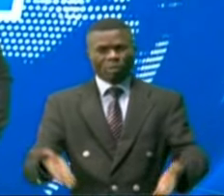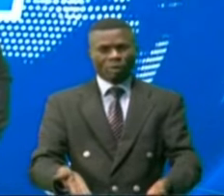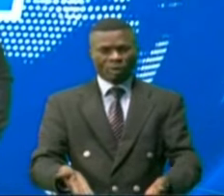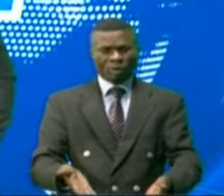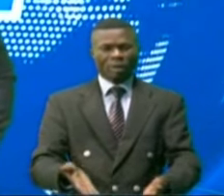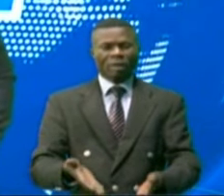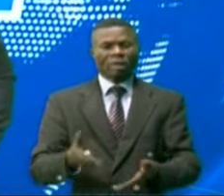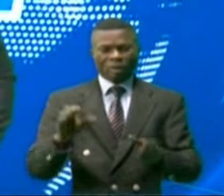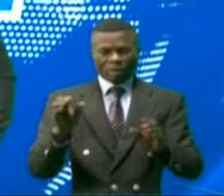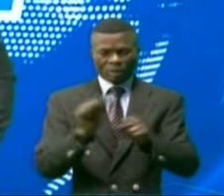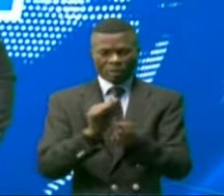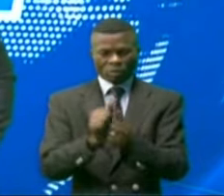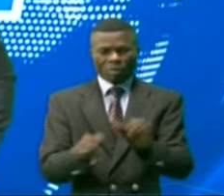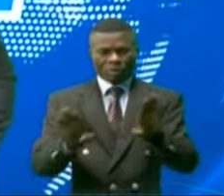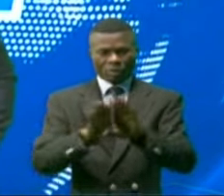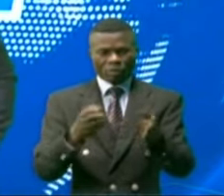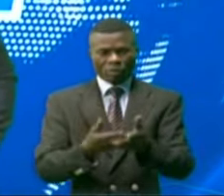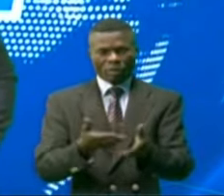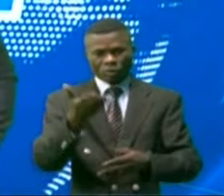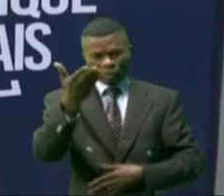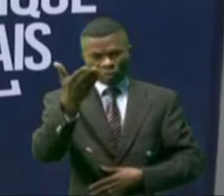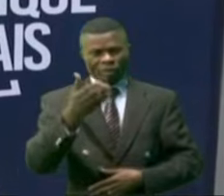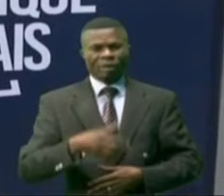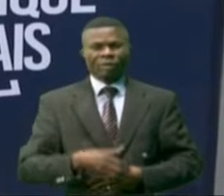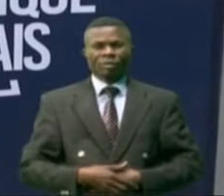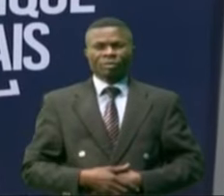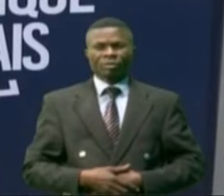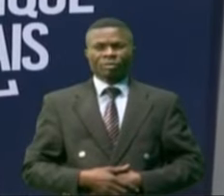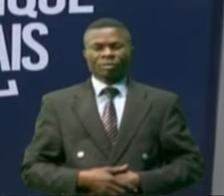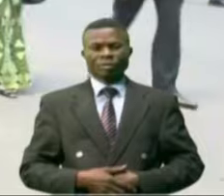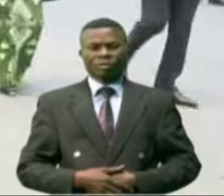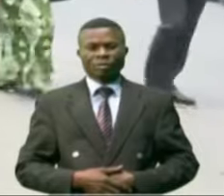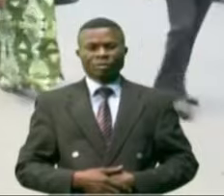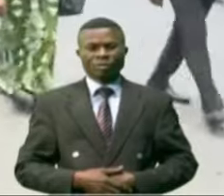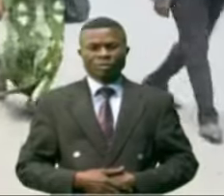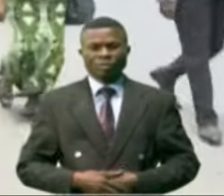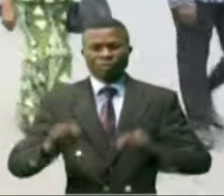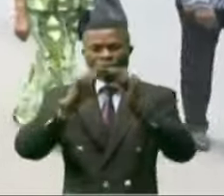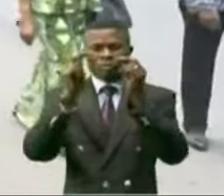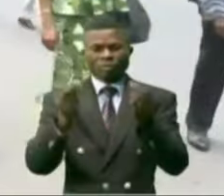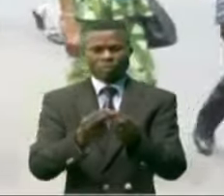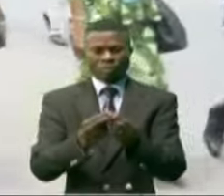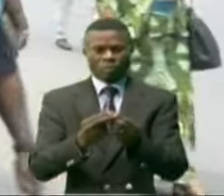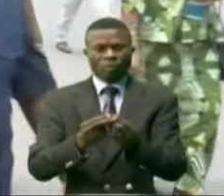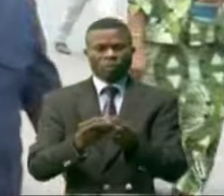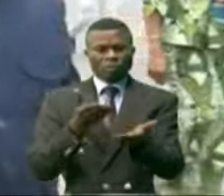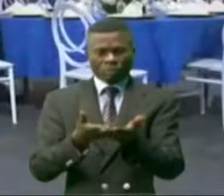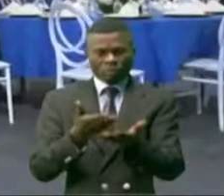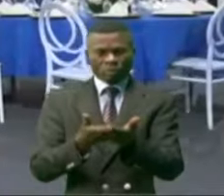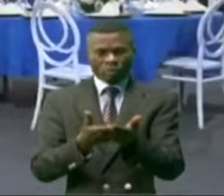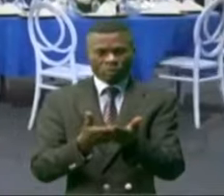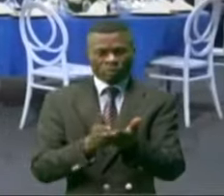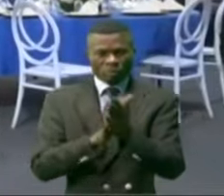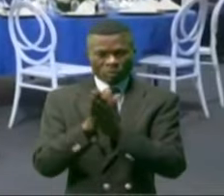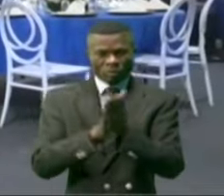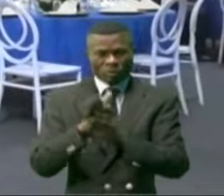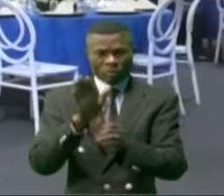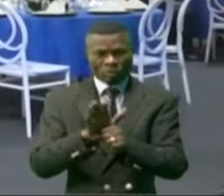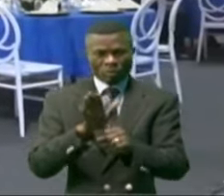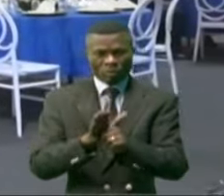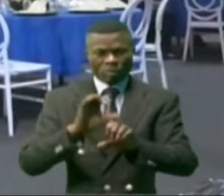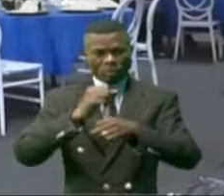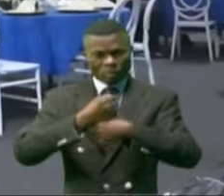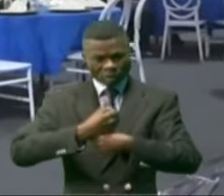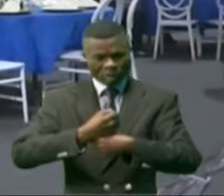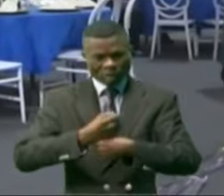aux participants. Reportage. Le génie scientifique est une discipline qui met en conjonction la